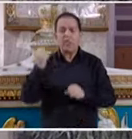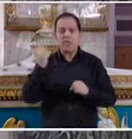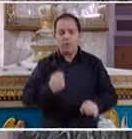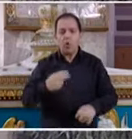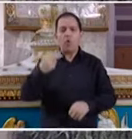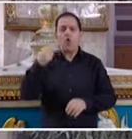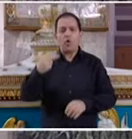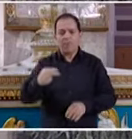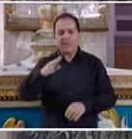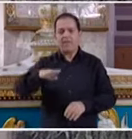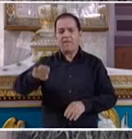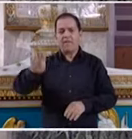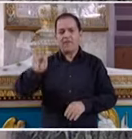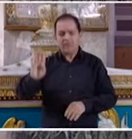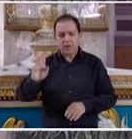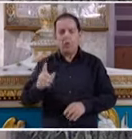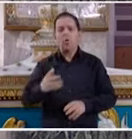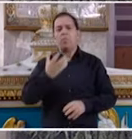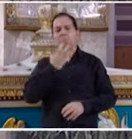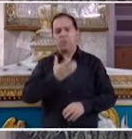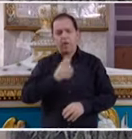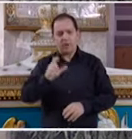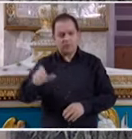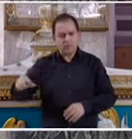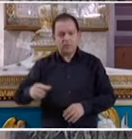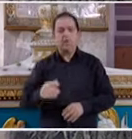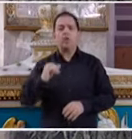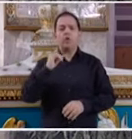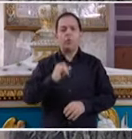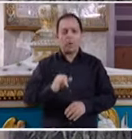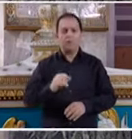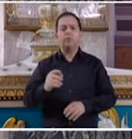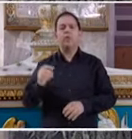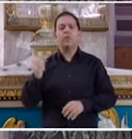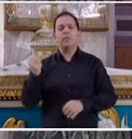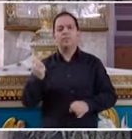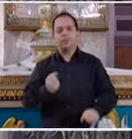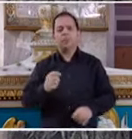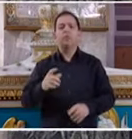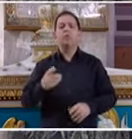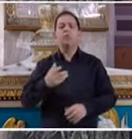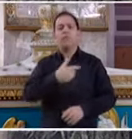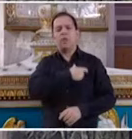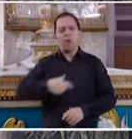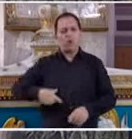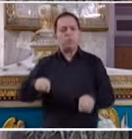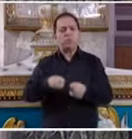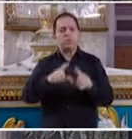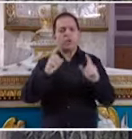Θωμά, Βασιλείου των Πρεσβυτέρων Ιωάννου και Δημητρίου των Διακόνων με το των οικείων αυτών